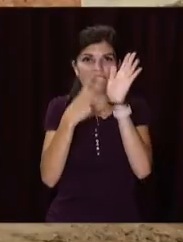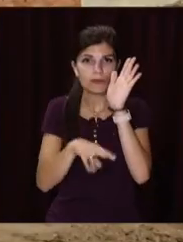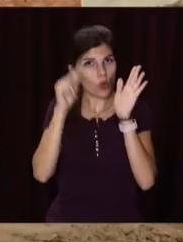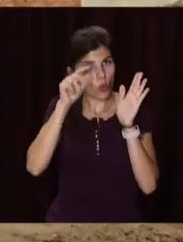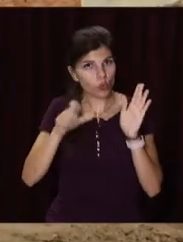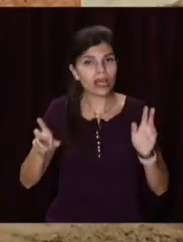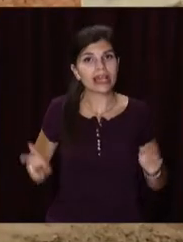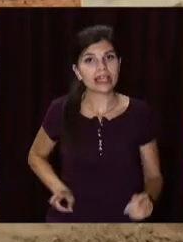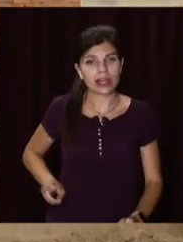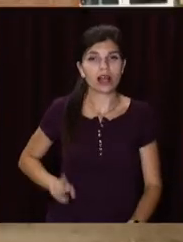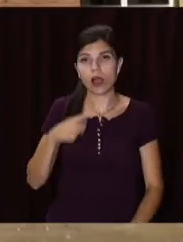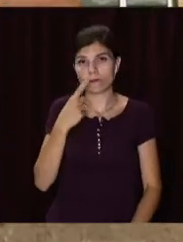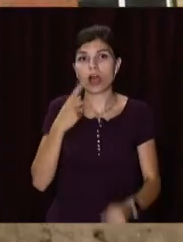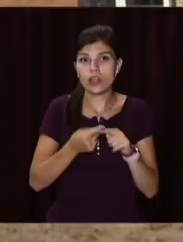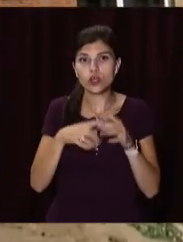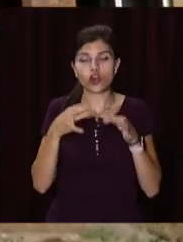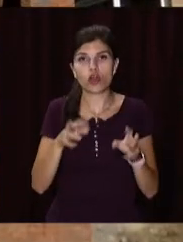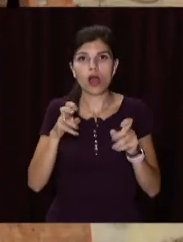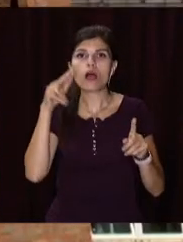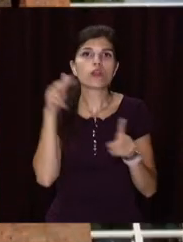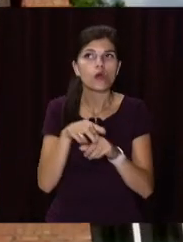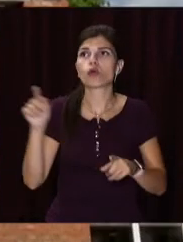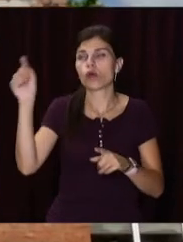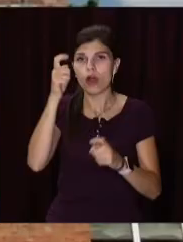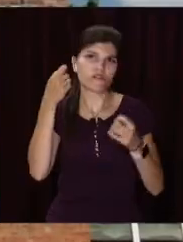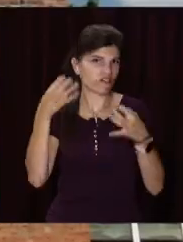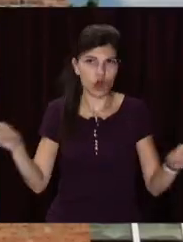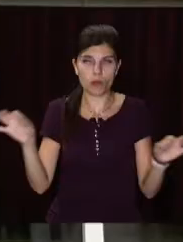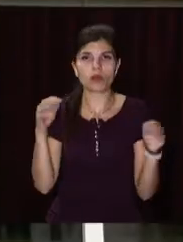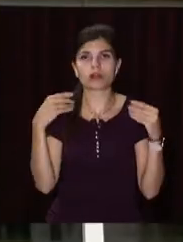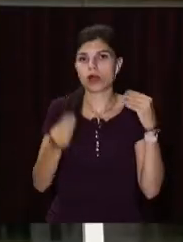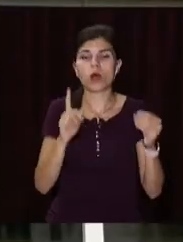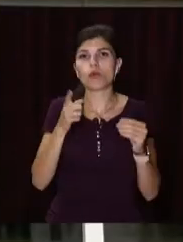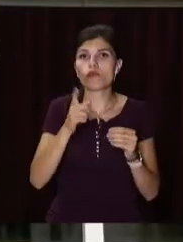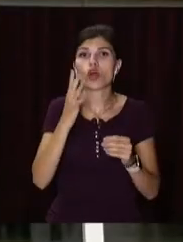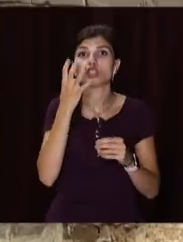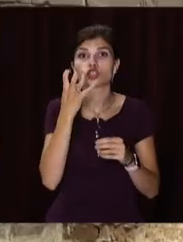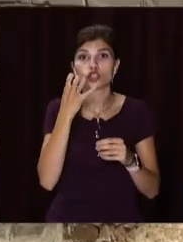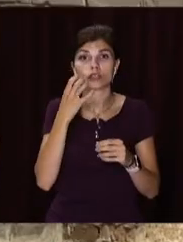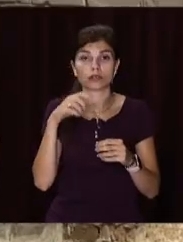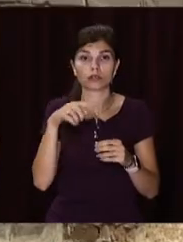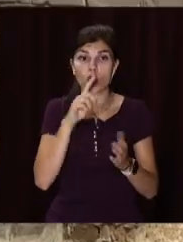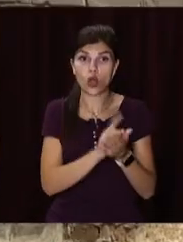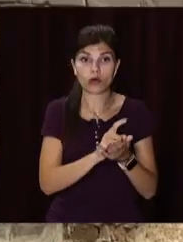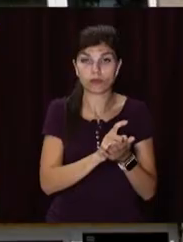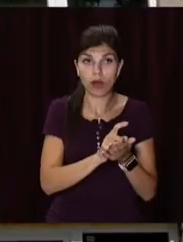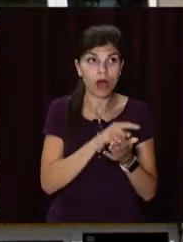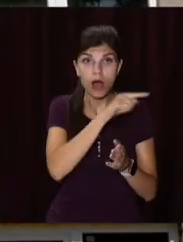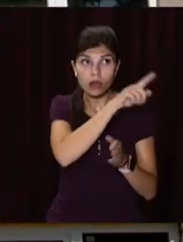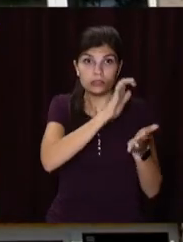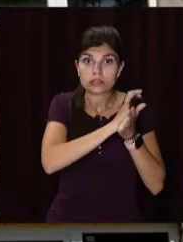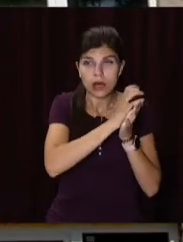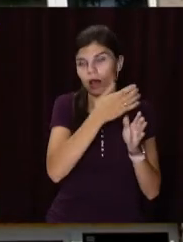учнів. Директорка закладу каже, це дозволить розвантажити основні приміщення, що розраховані на 400 школярів. Зроблена м'яка